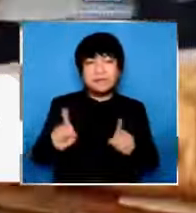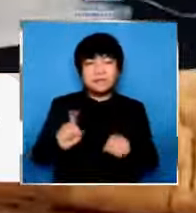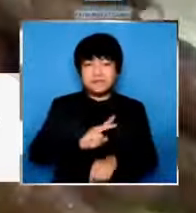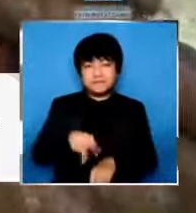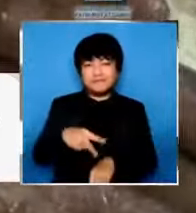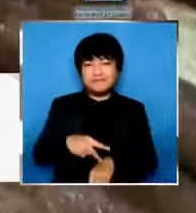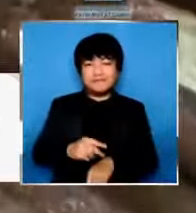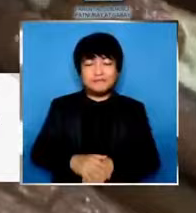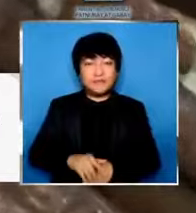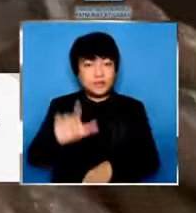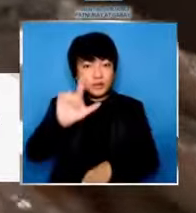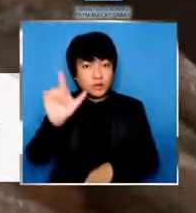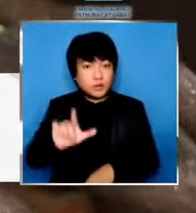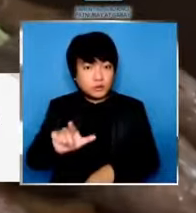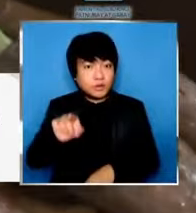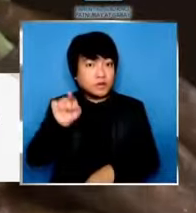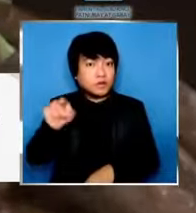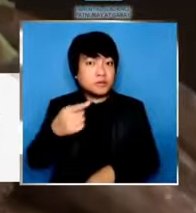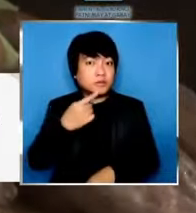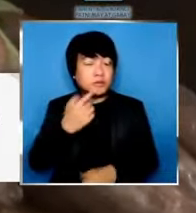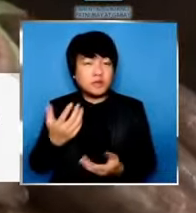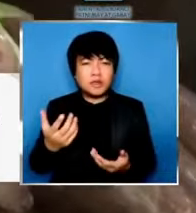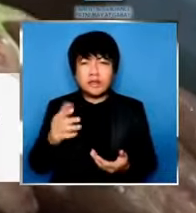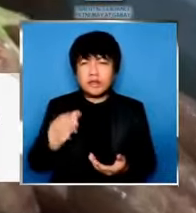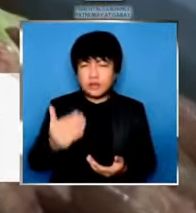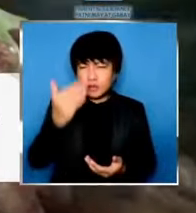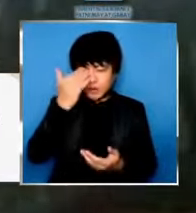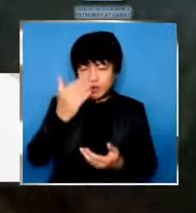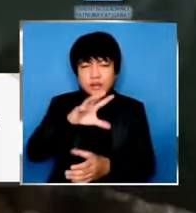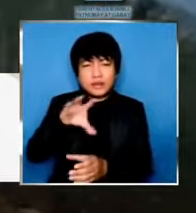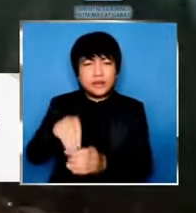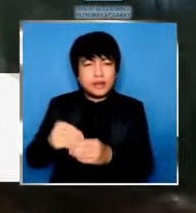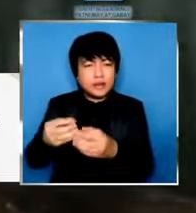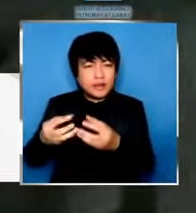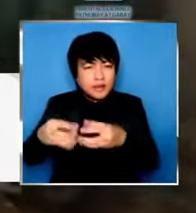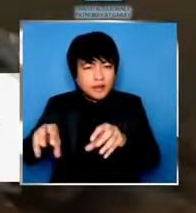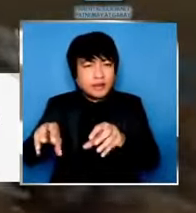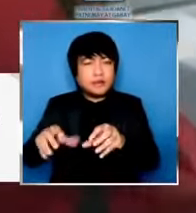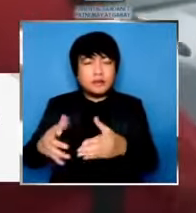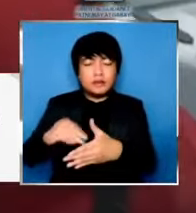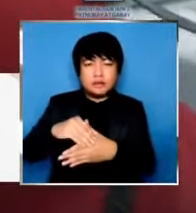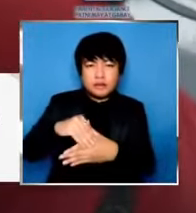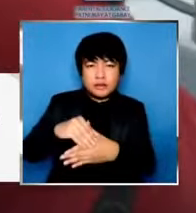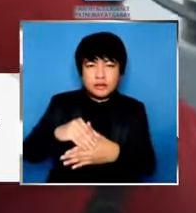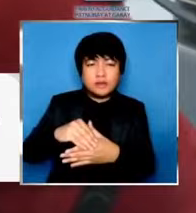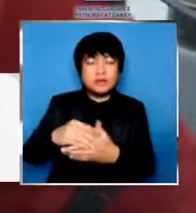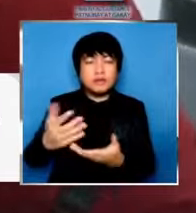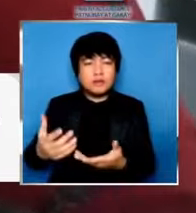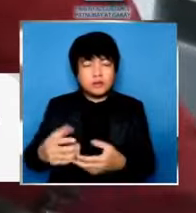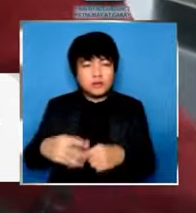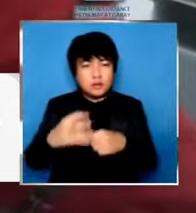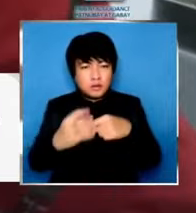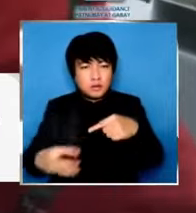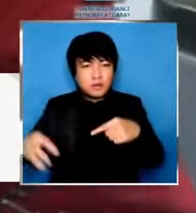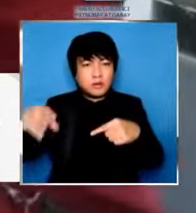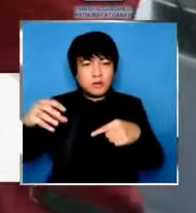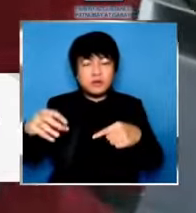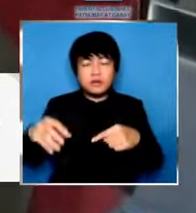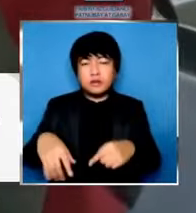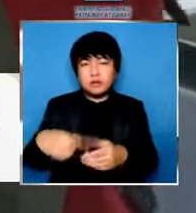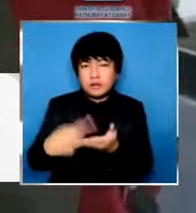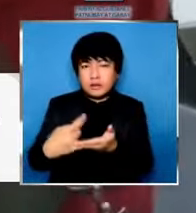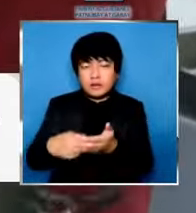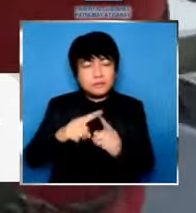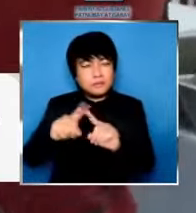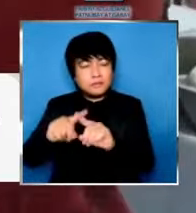Tagaluson, ito'y uri ng omelette na gawa sa itlog at iba pang sangkap tulad ng giniling na karne, hipon, talong at iba pa. Para sa mga taga-Bisayas at Mindanao,